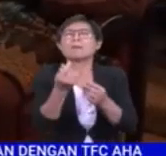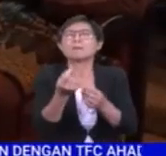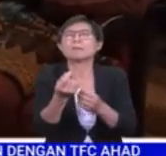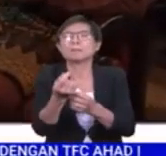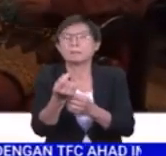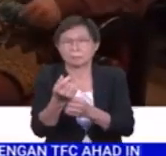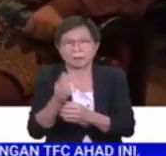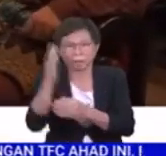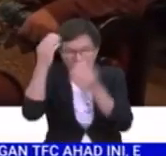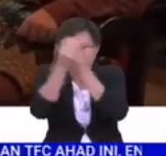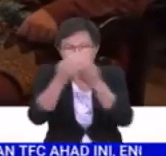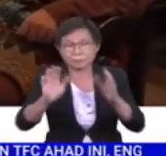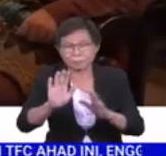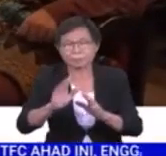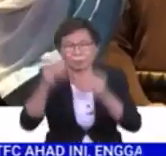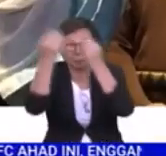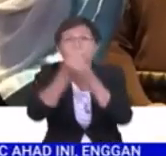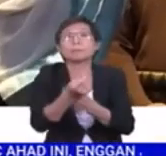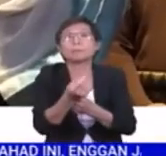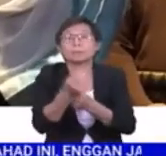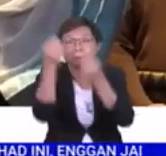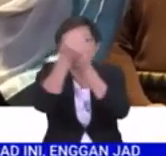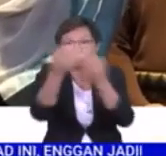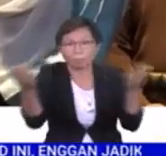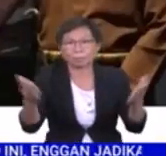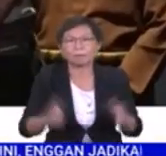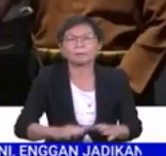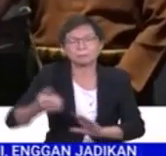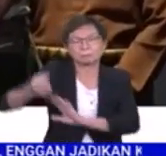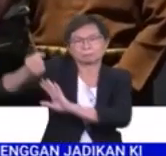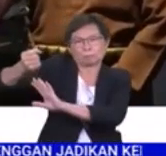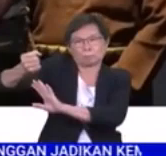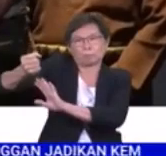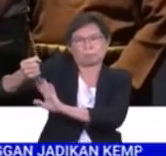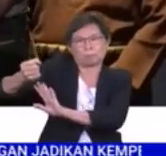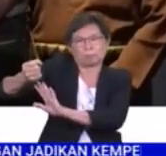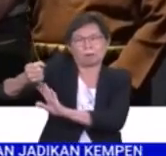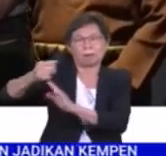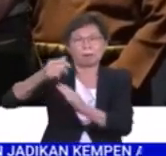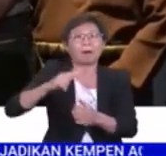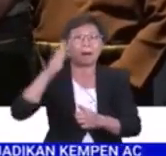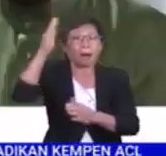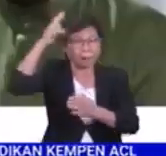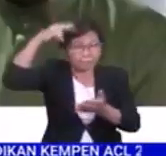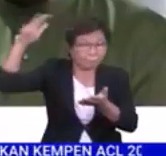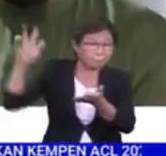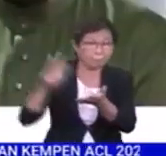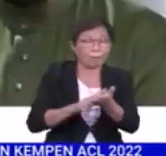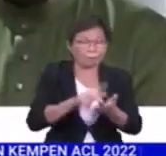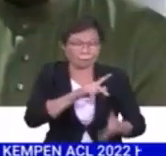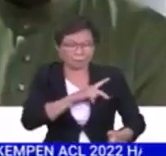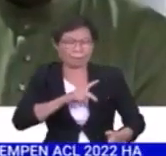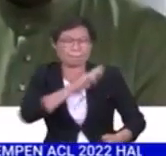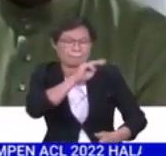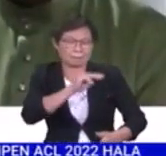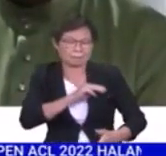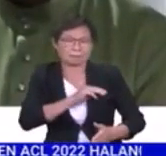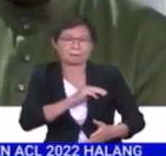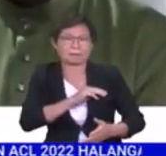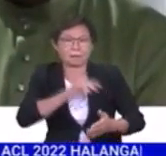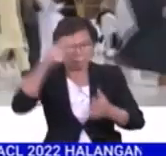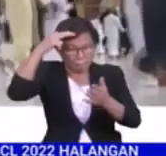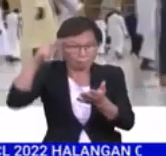bagian Tirta kemaluan nanti sekali umumkan itu masih 4go ya akan diputuskan bhinnety akan memutuskan kamu jadi empat